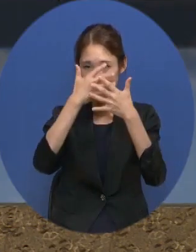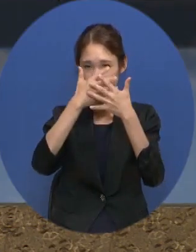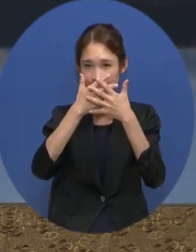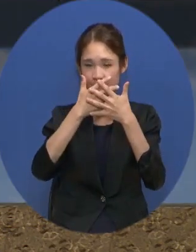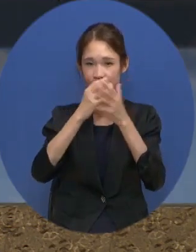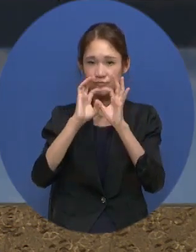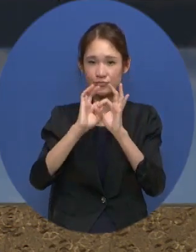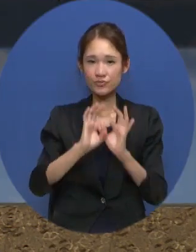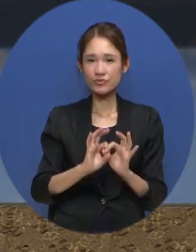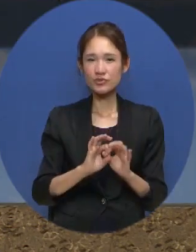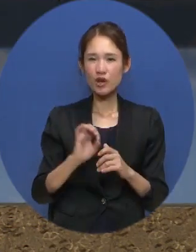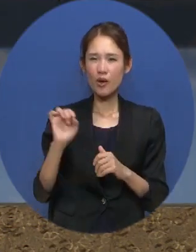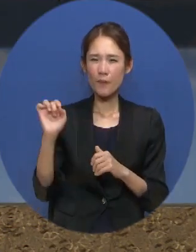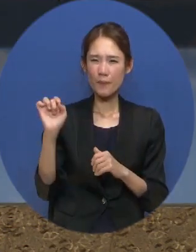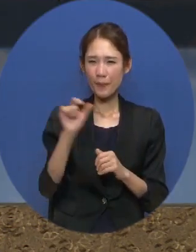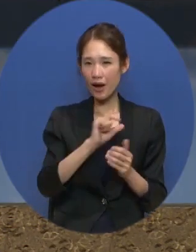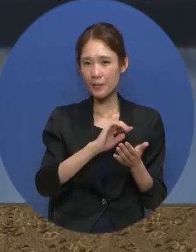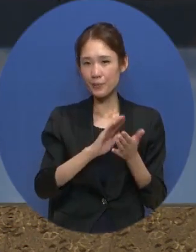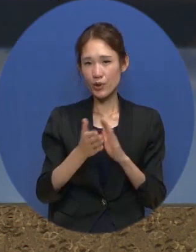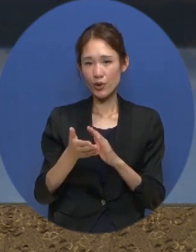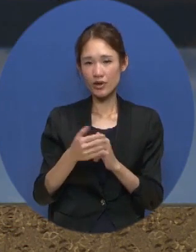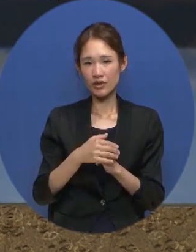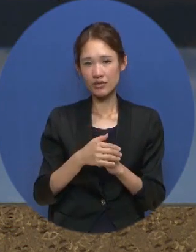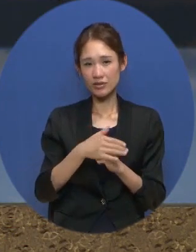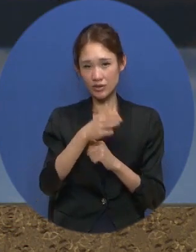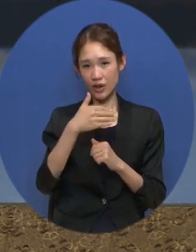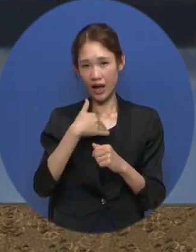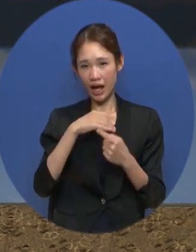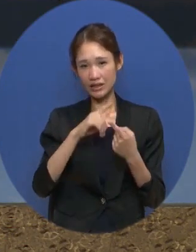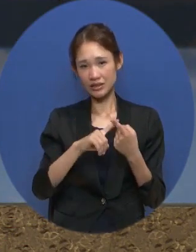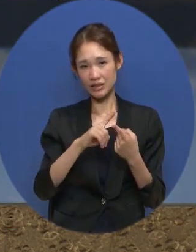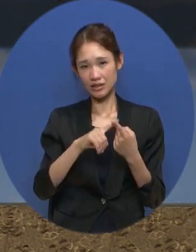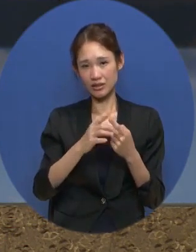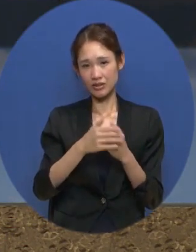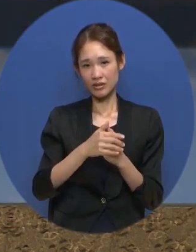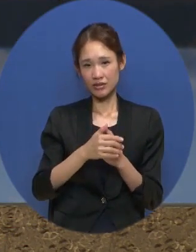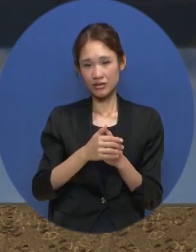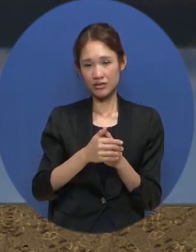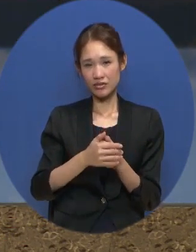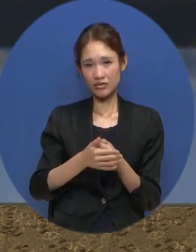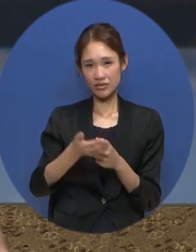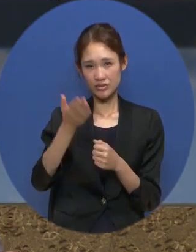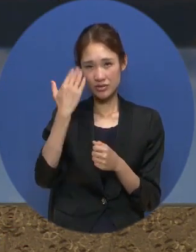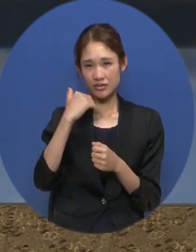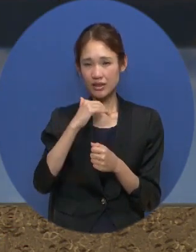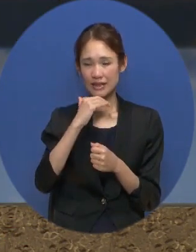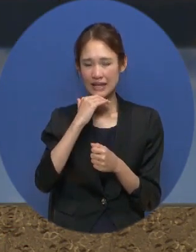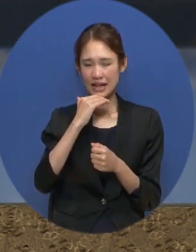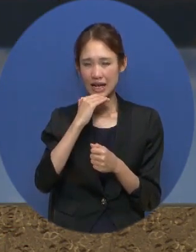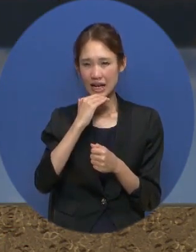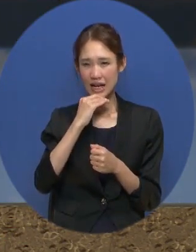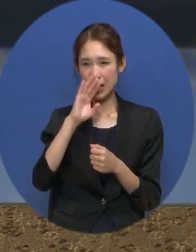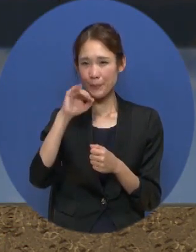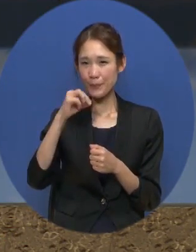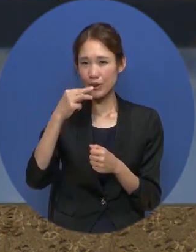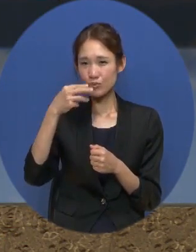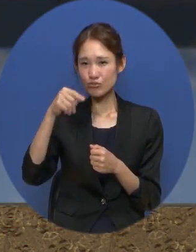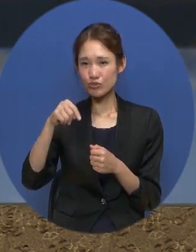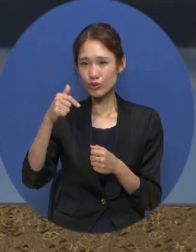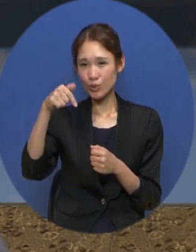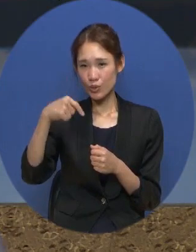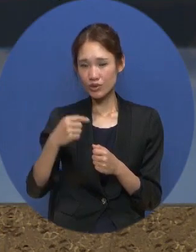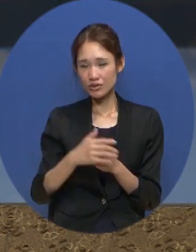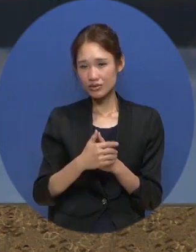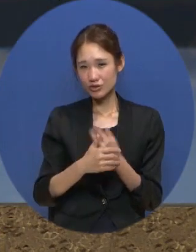모니터링이라는 게 계속 네. 빠르게 변화하니까요. 네. 뭐 아시다시피 이제 뭐 예전에는 우리가